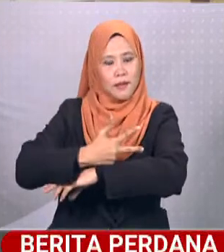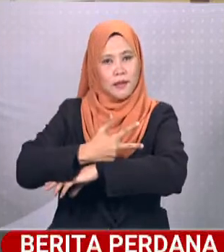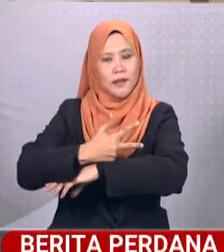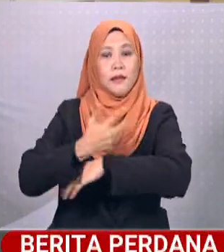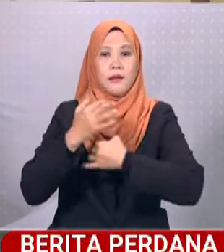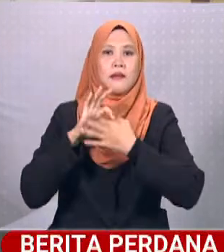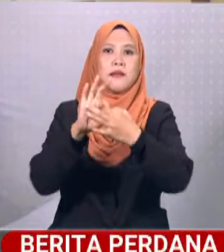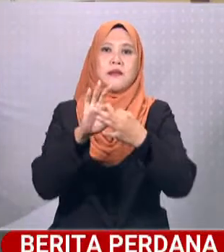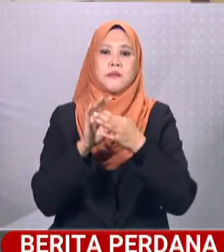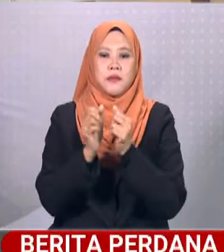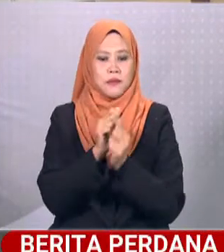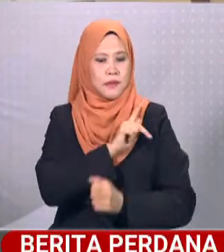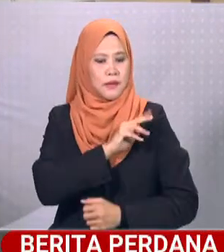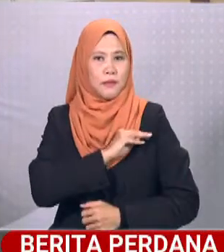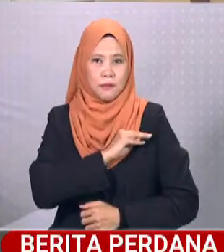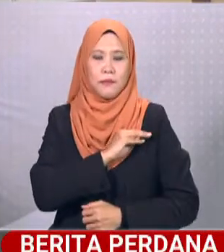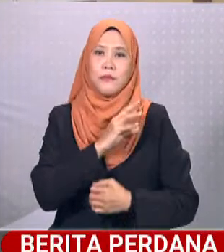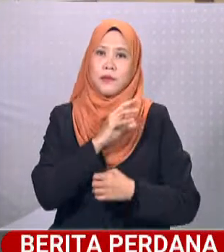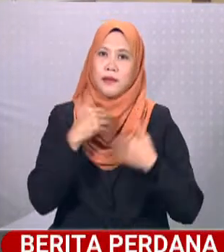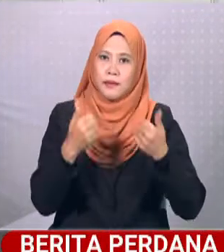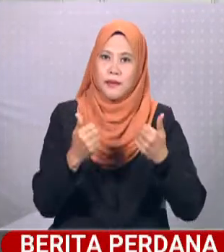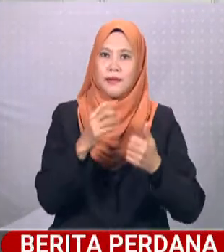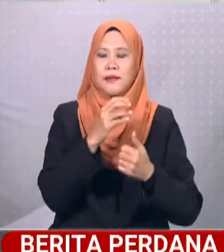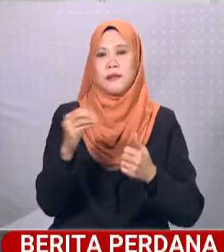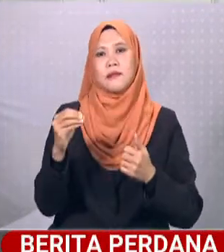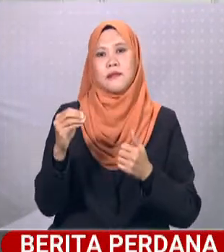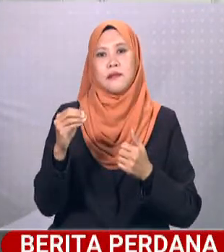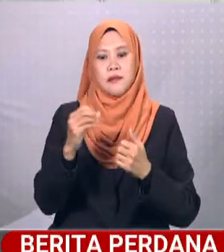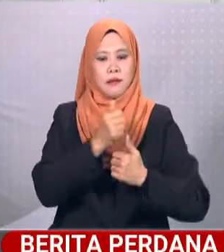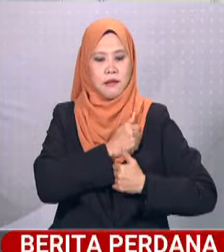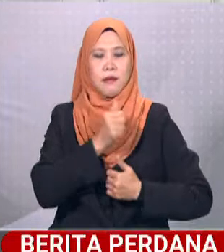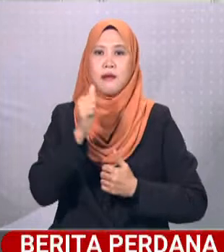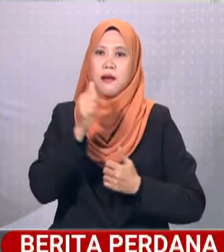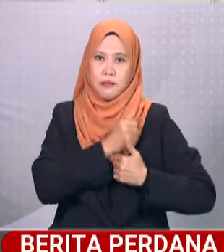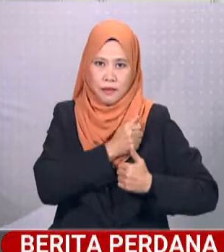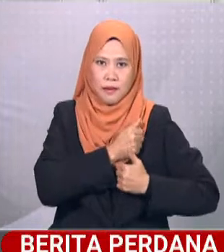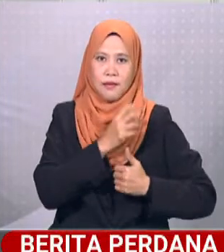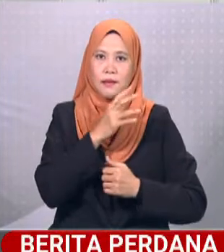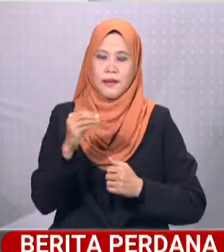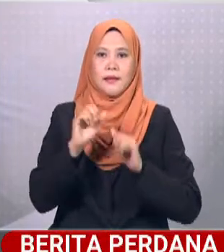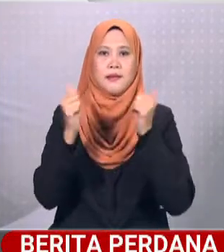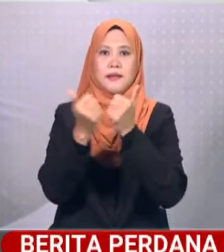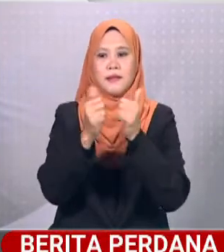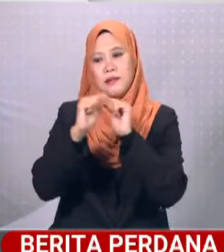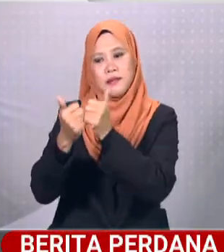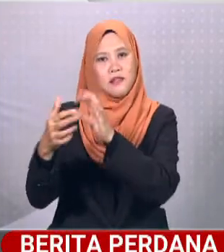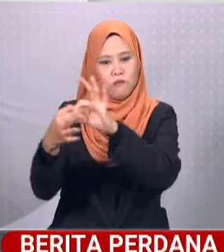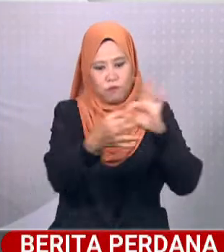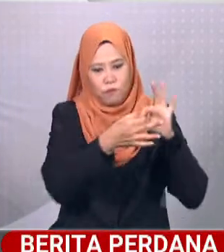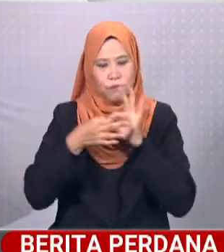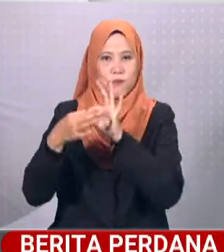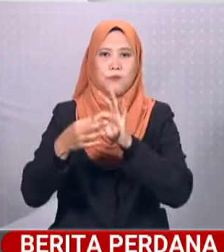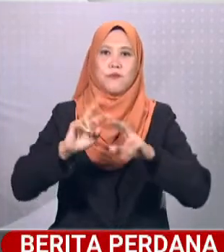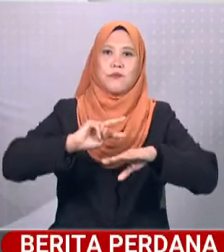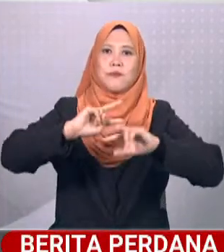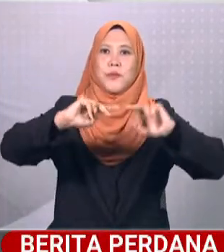hasil kerjasama KKM, Agensi Pengurusan Bencana Negara, Angkatan Tentera Malaysia dan agensi-agensi lain.